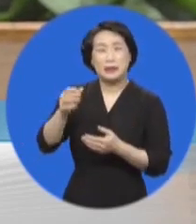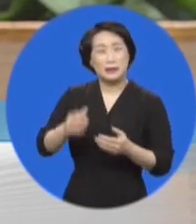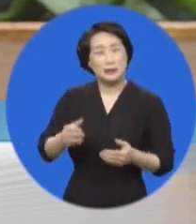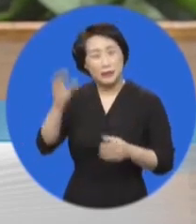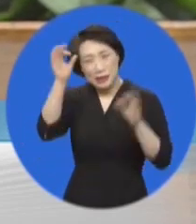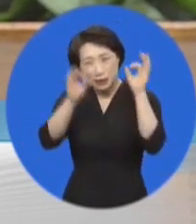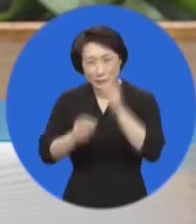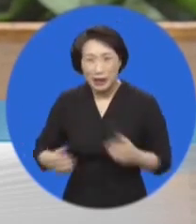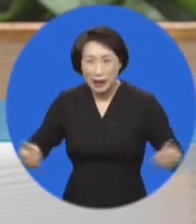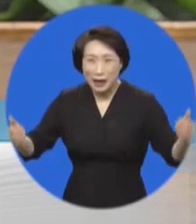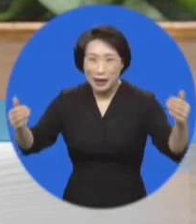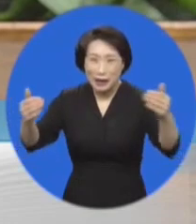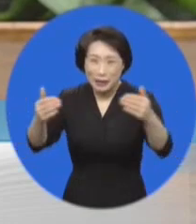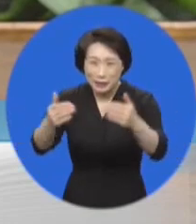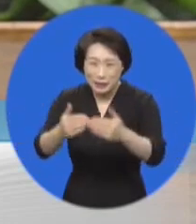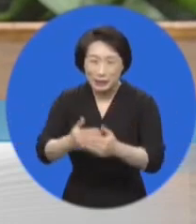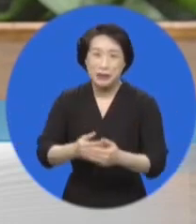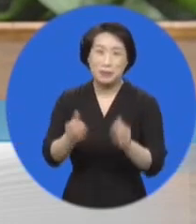찬양하니에